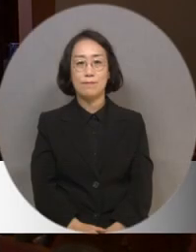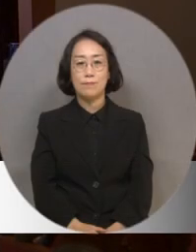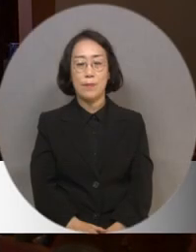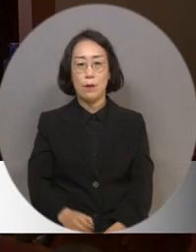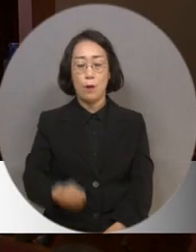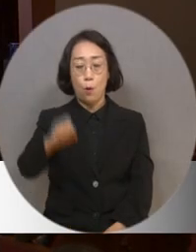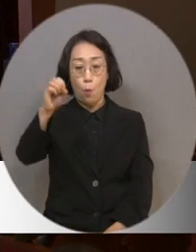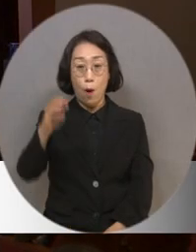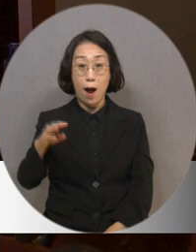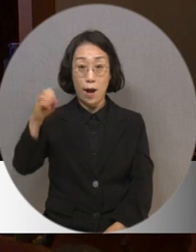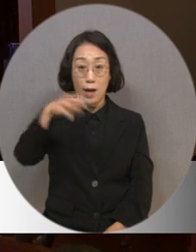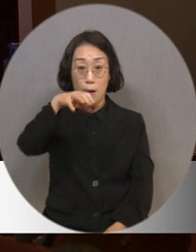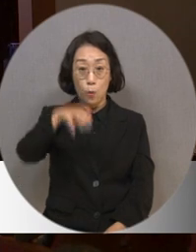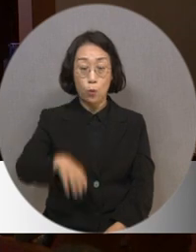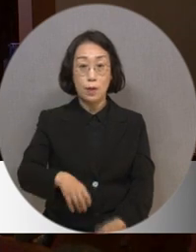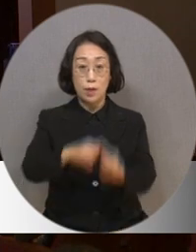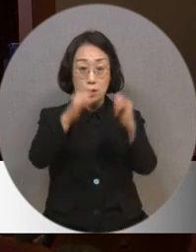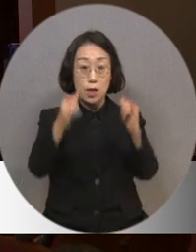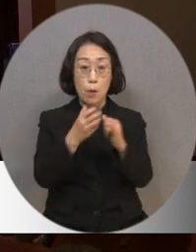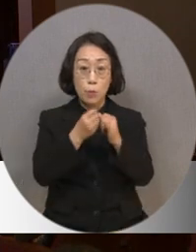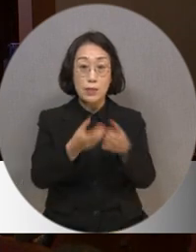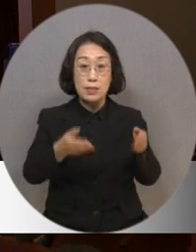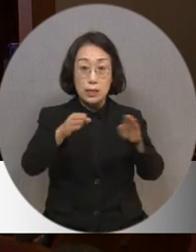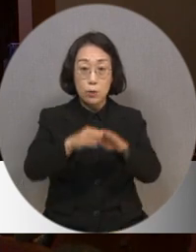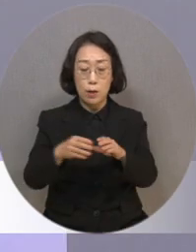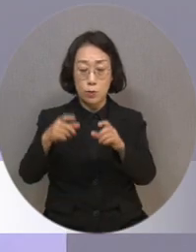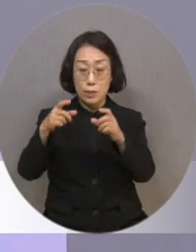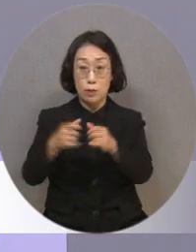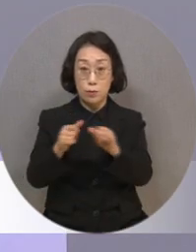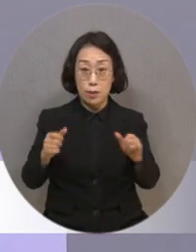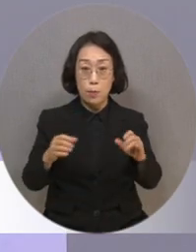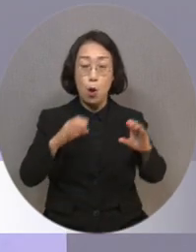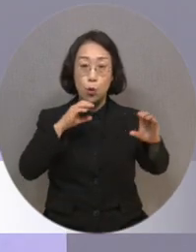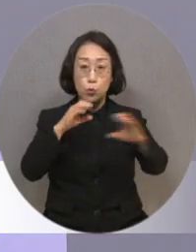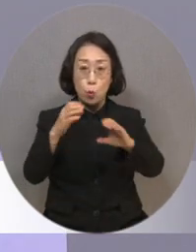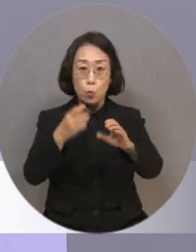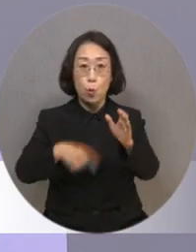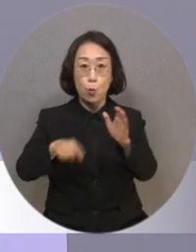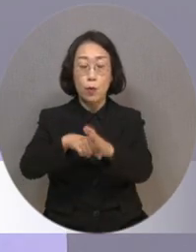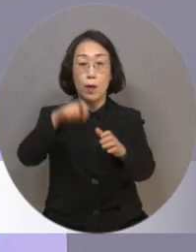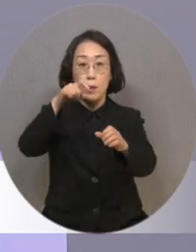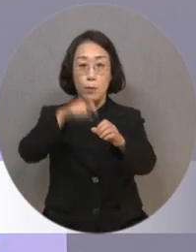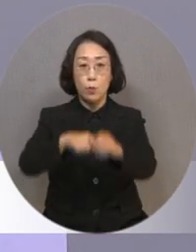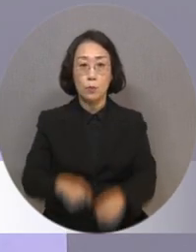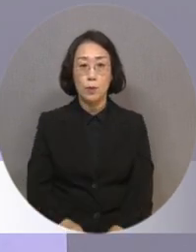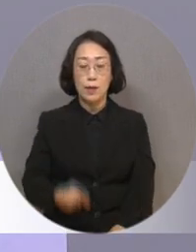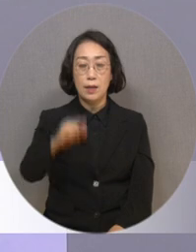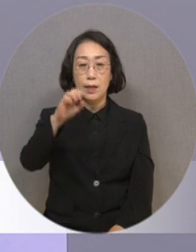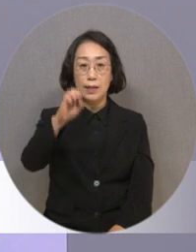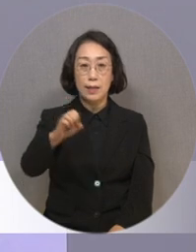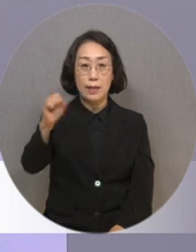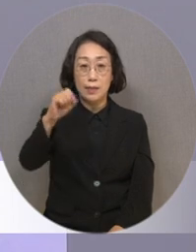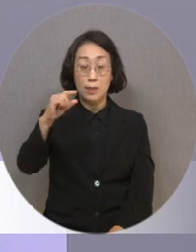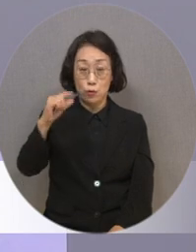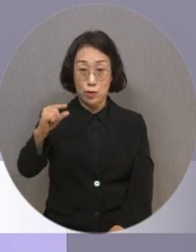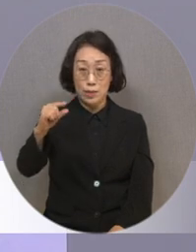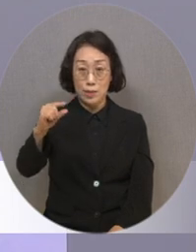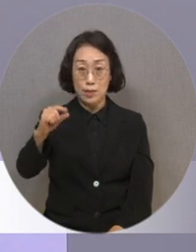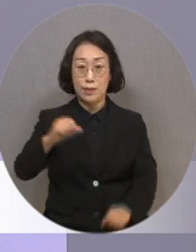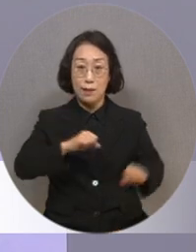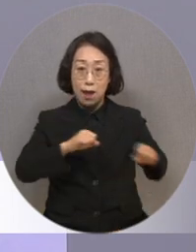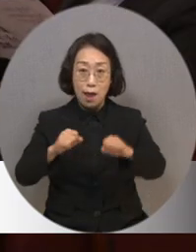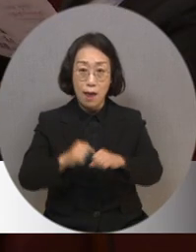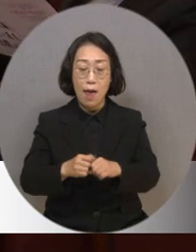광양시가 사회복지기관과 시민 간 소통의 장을 마련하고자 ESG 실천으로 행복한